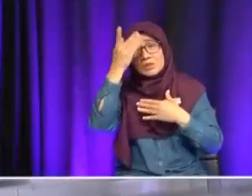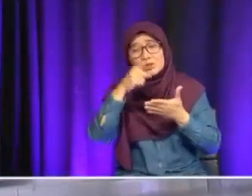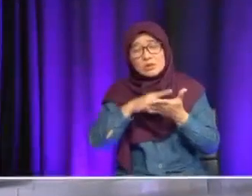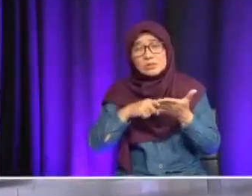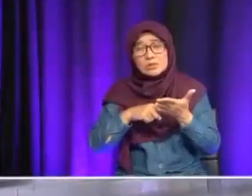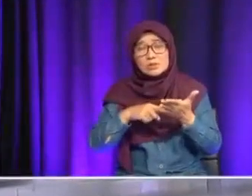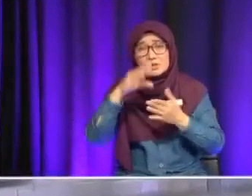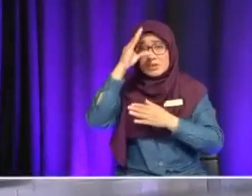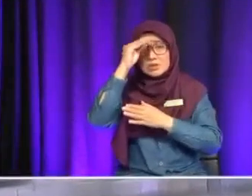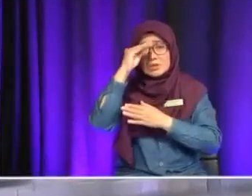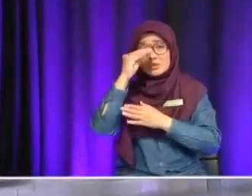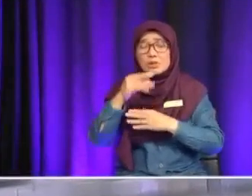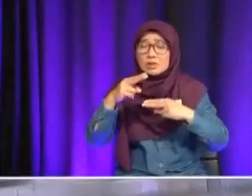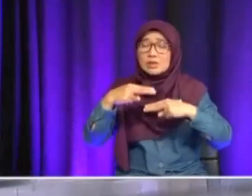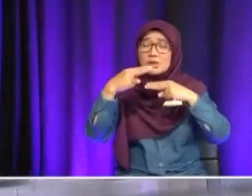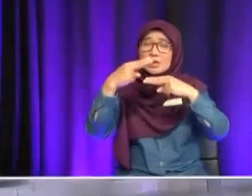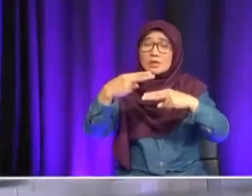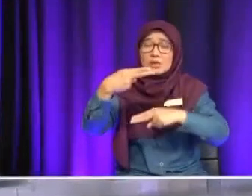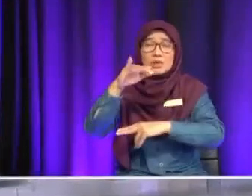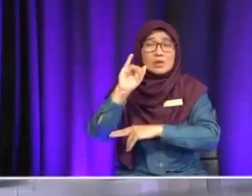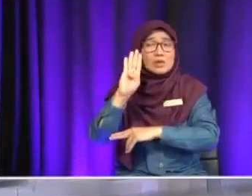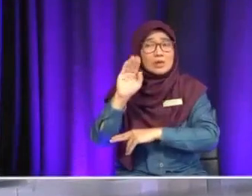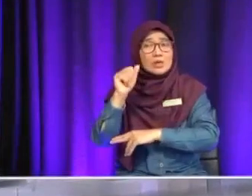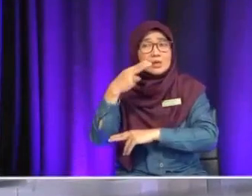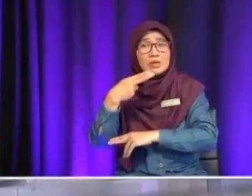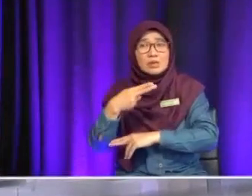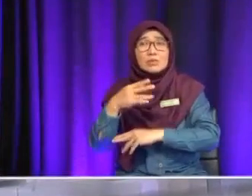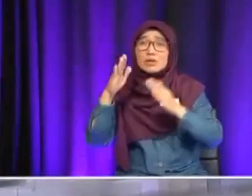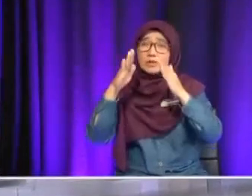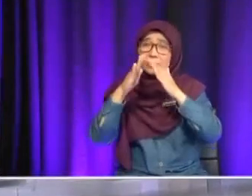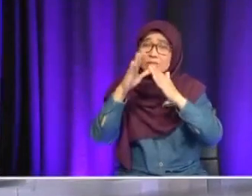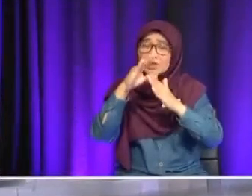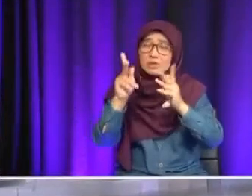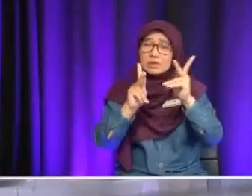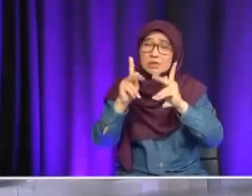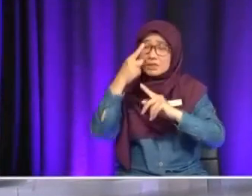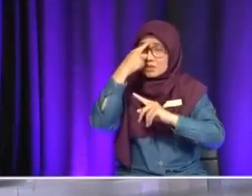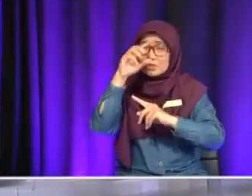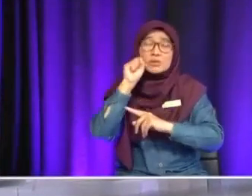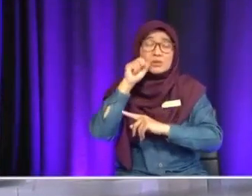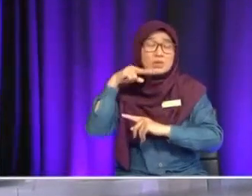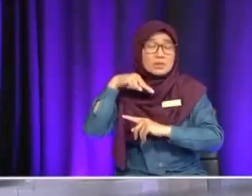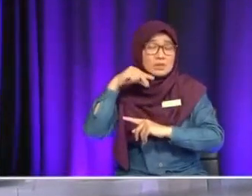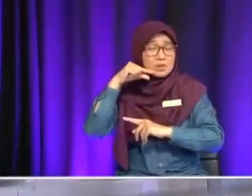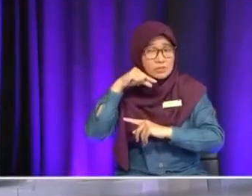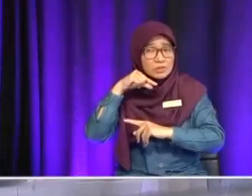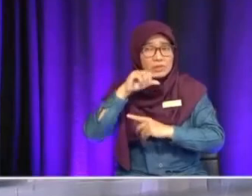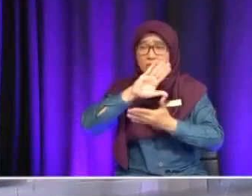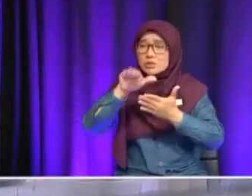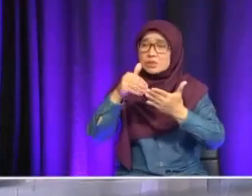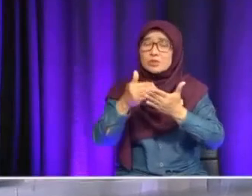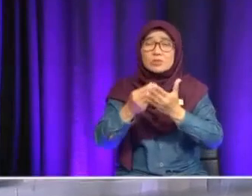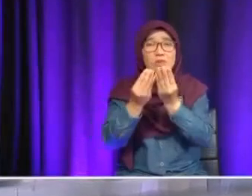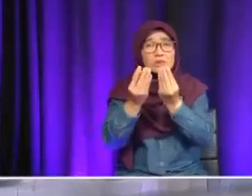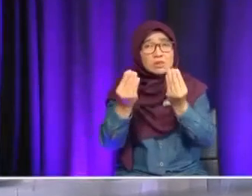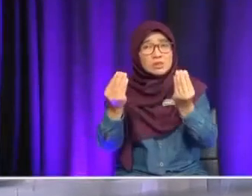Alhamdulillah, Abang dia telah menghadiahkan, menghibahkan Syafiqah dengan kereta dan rumah. Abang telah mewakafkan semua tanah-tanah dia untuk